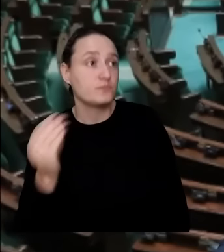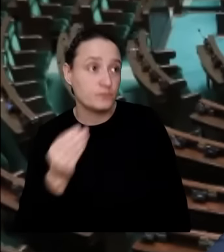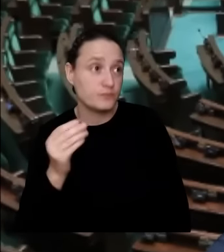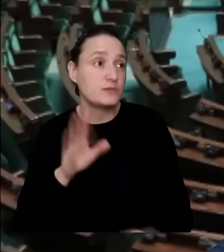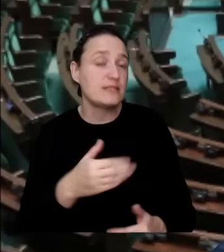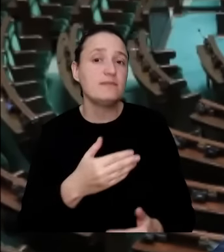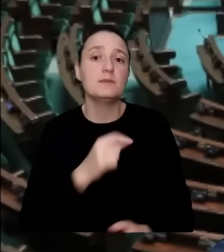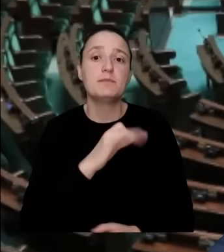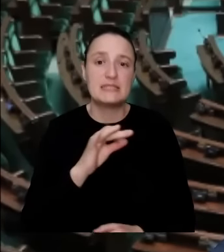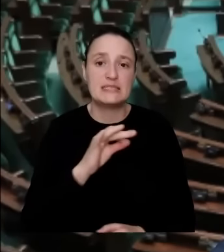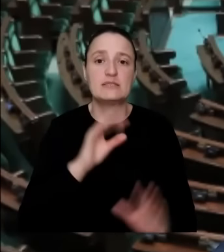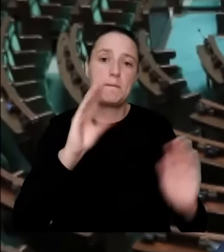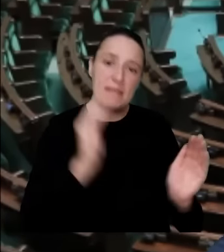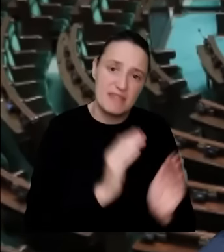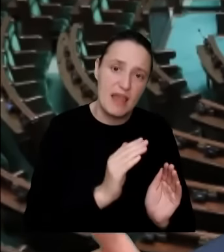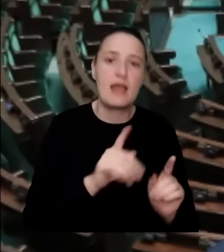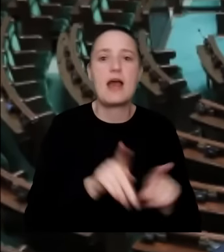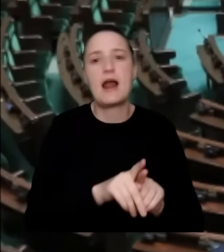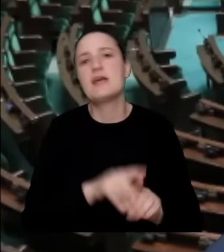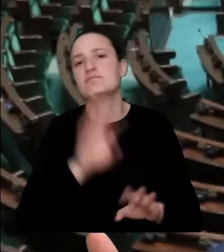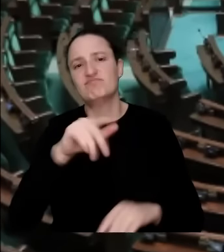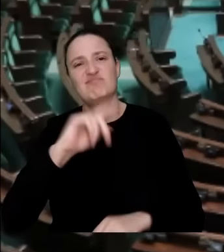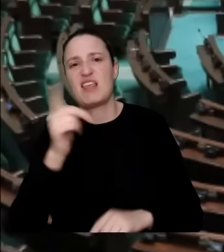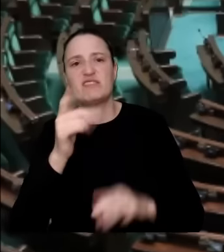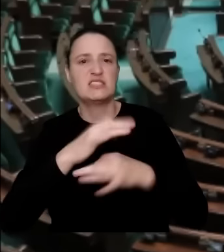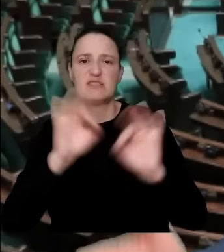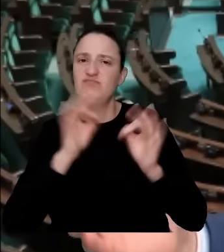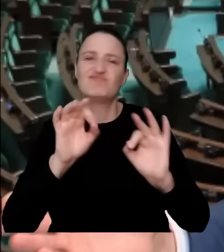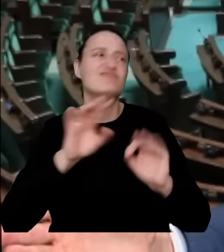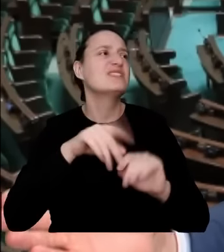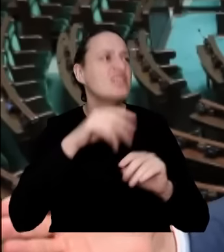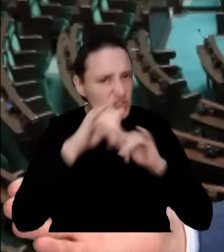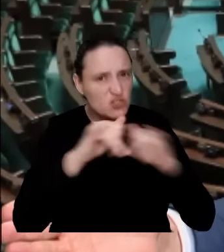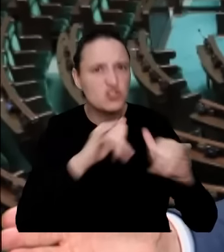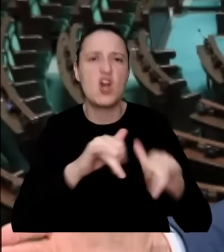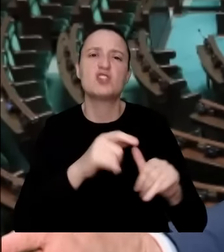posem leami cały czają